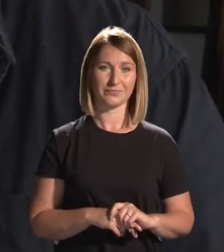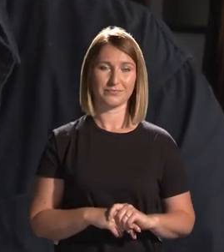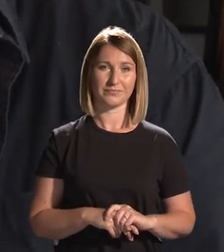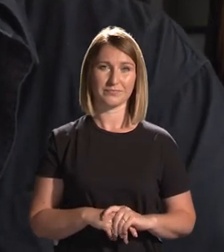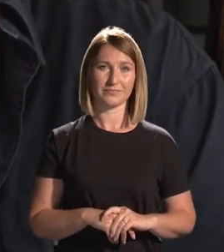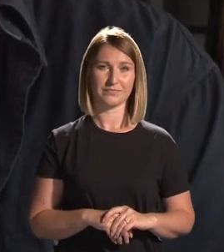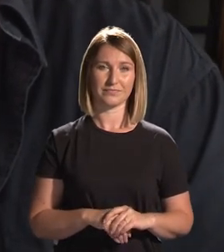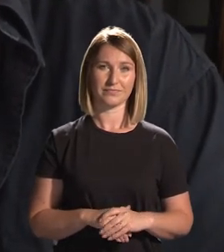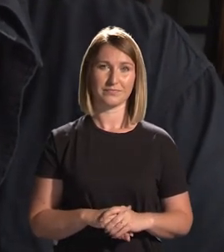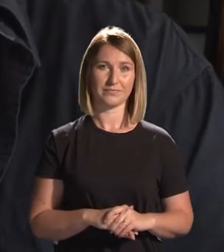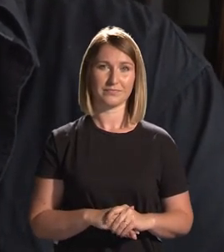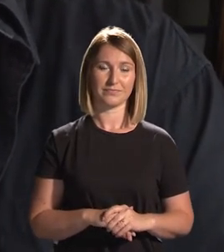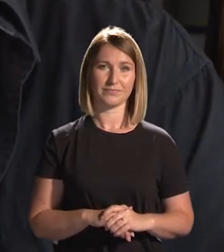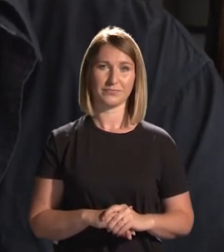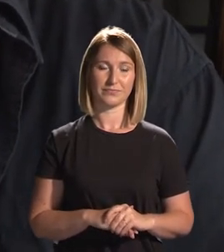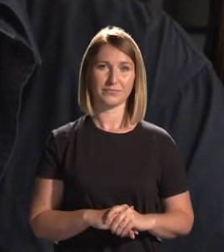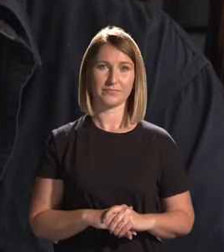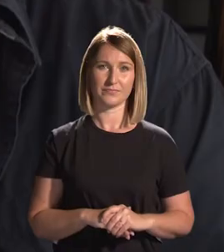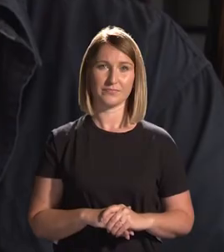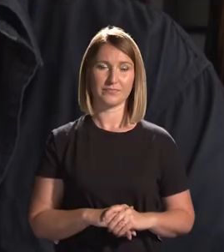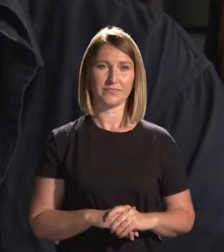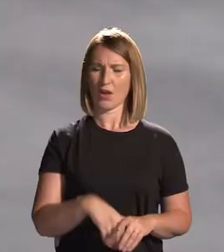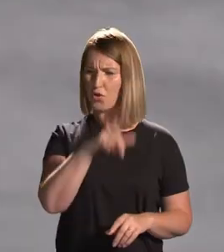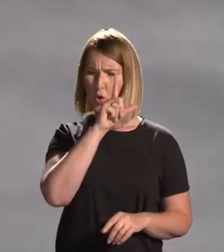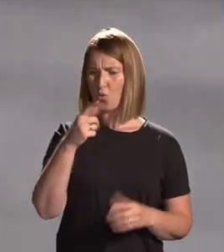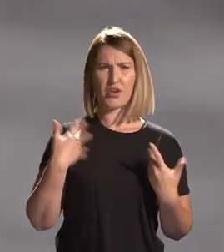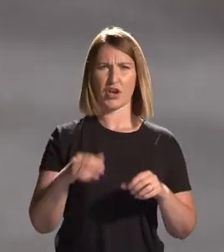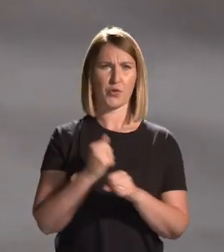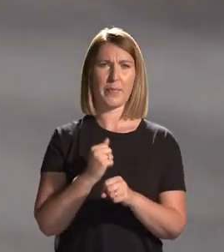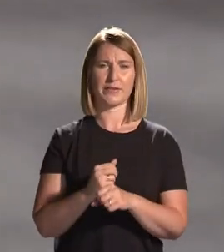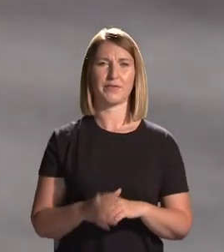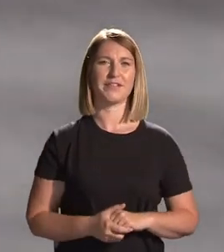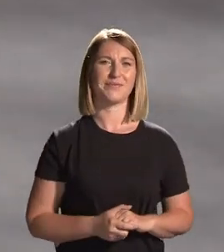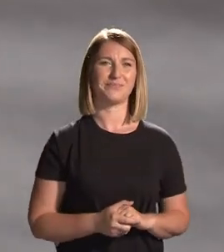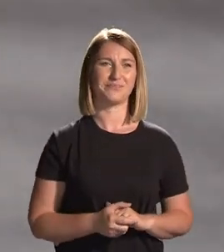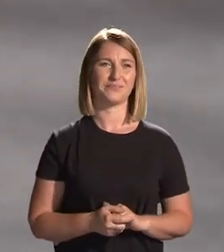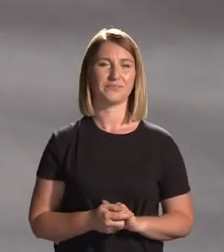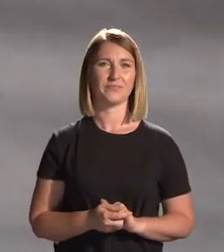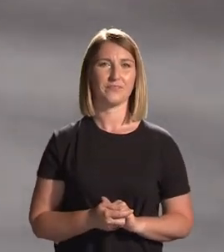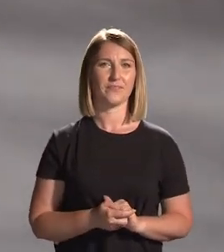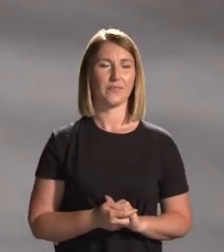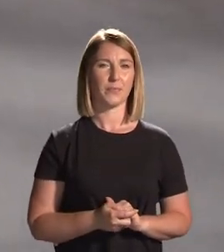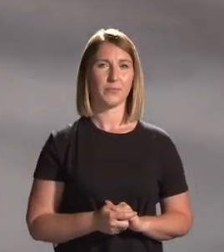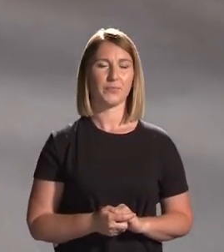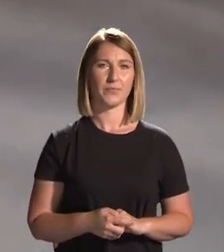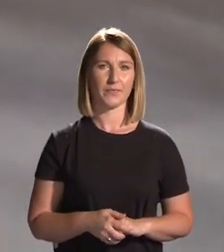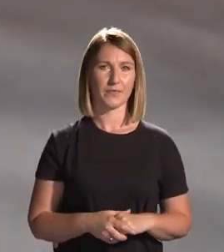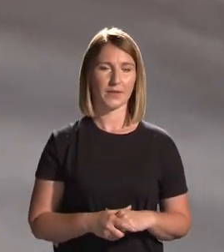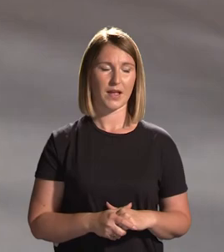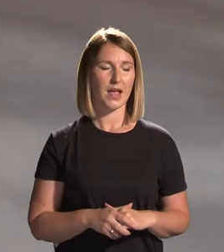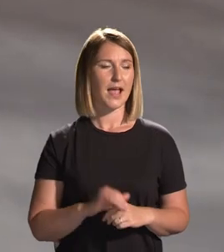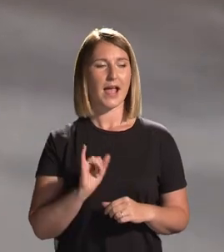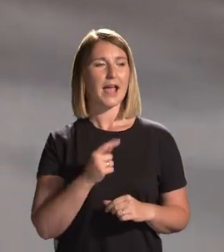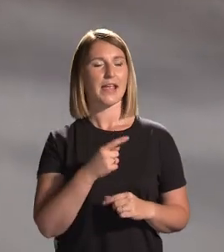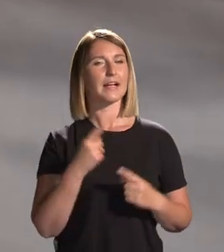Nie wiem. Właściwie to już niczym. Ludzie przestają pracować. Czy twoim zdaniem te bariery takie, które niesie